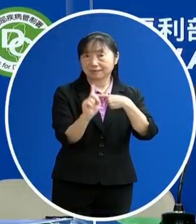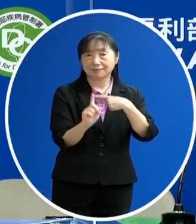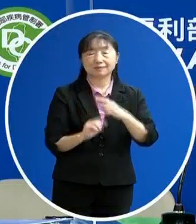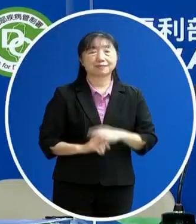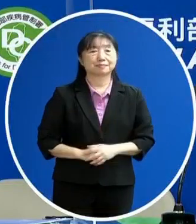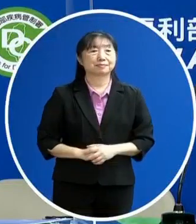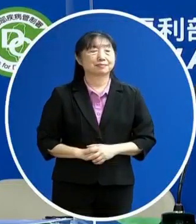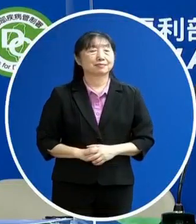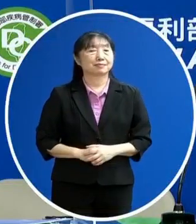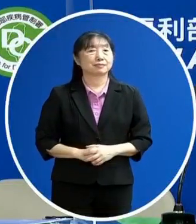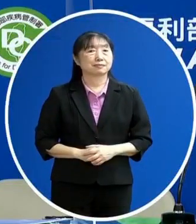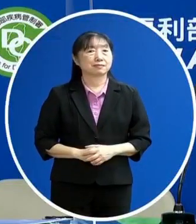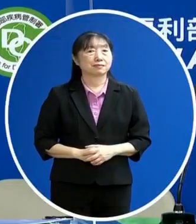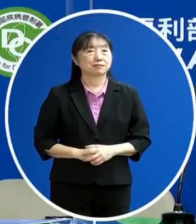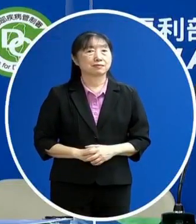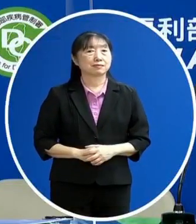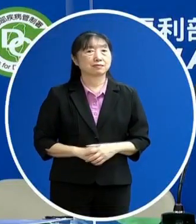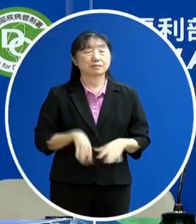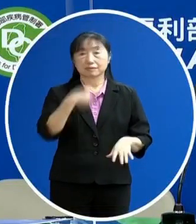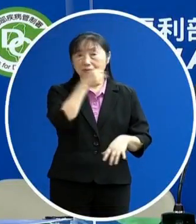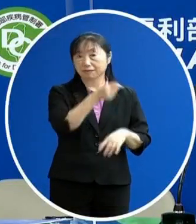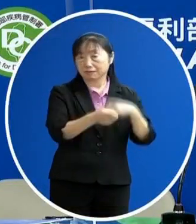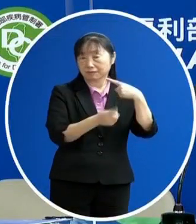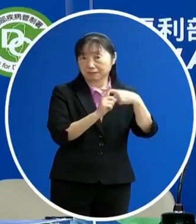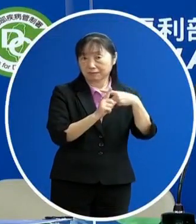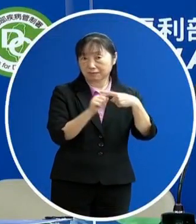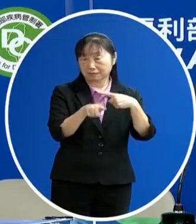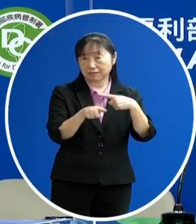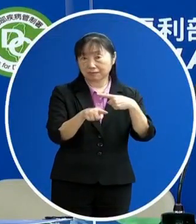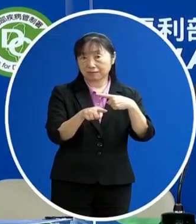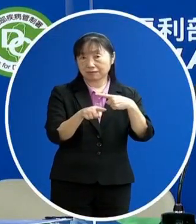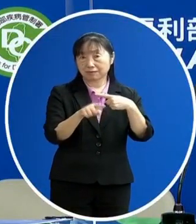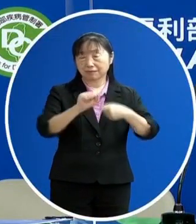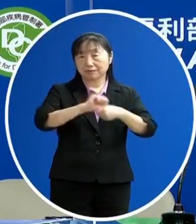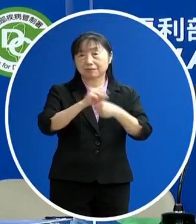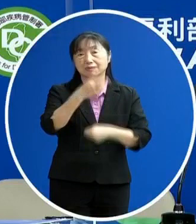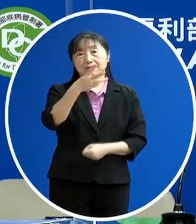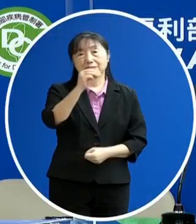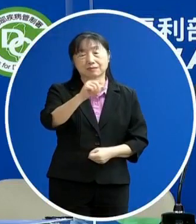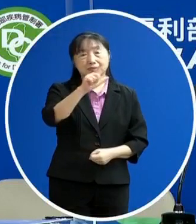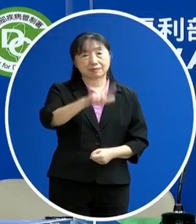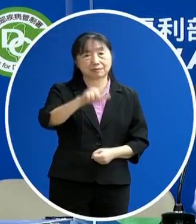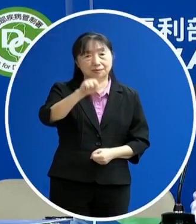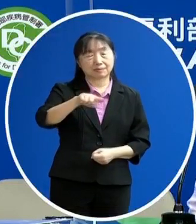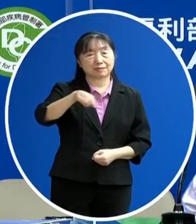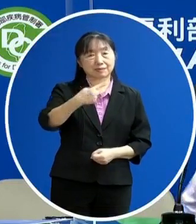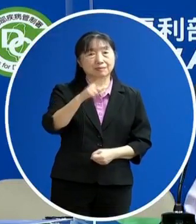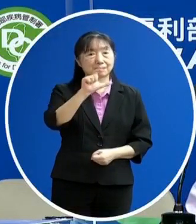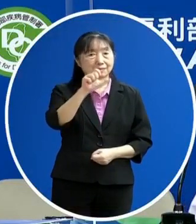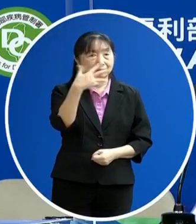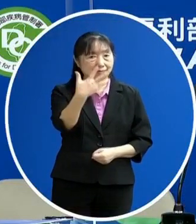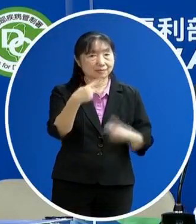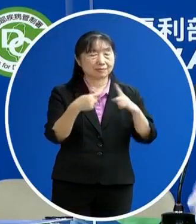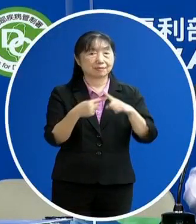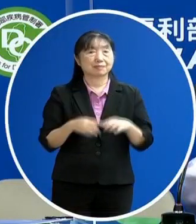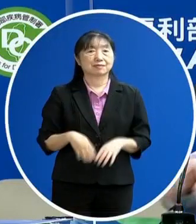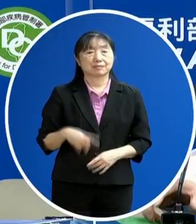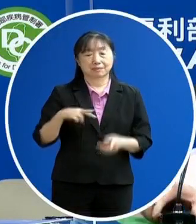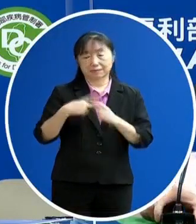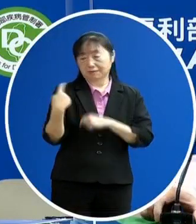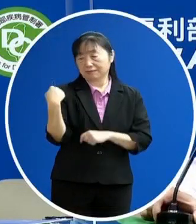很严苛。第二个，国际贸易啊，通常要出信用状啦。信用状的意思是什